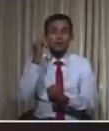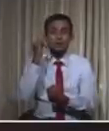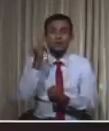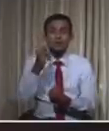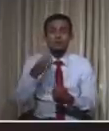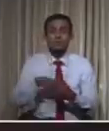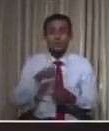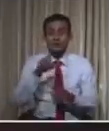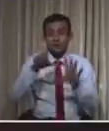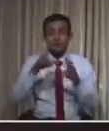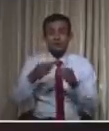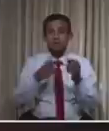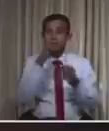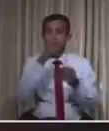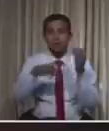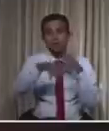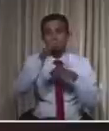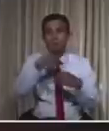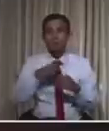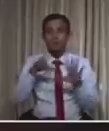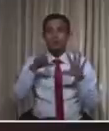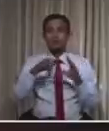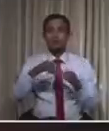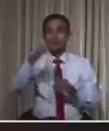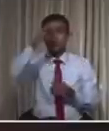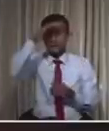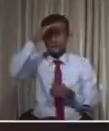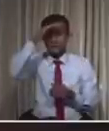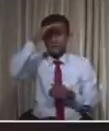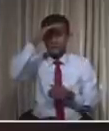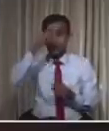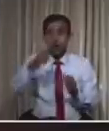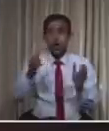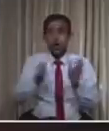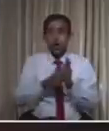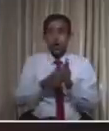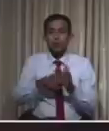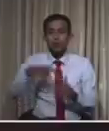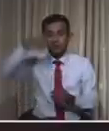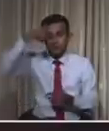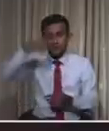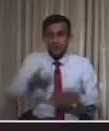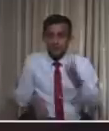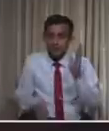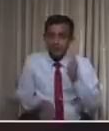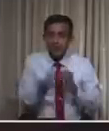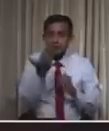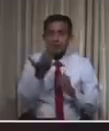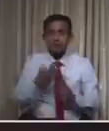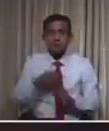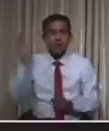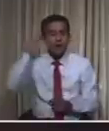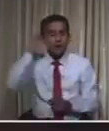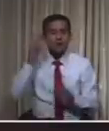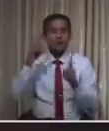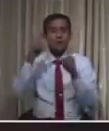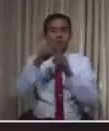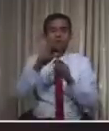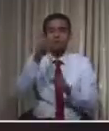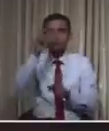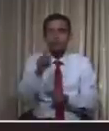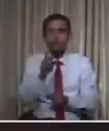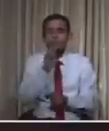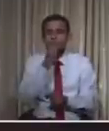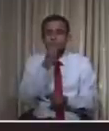ඉවලා තියෙනවා. මං ඒක දන්නෙත් පාස්කු ඉරිදා කොමිසමට මම සාකි දෙන්න යද්දි මං අහනවා මේ අධ්‍යක්ෂකවරයා මට වසන් කරේයි